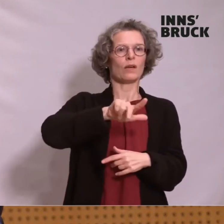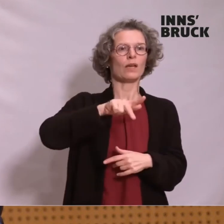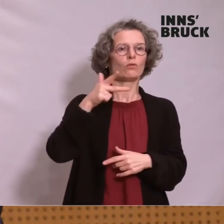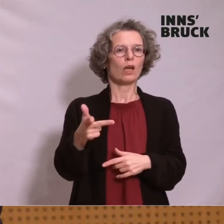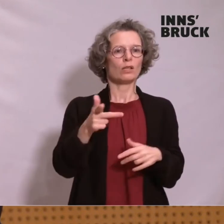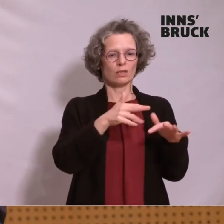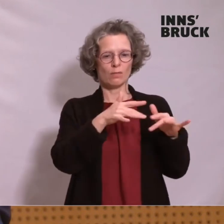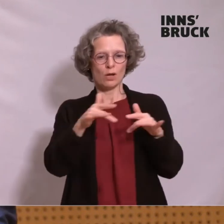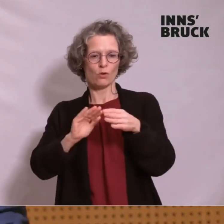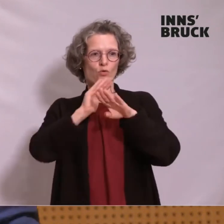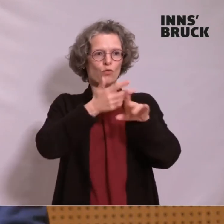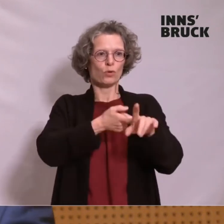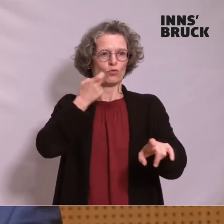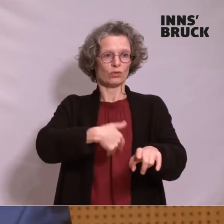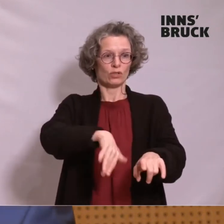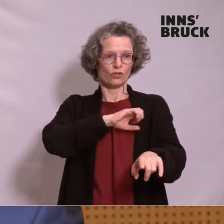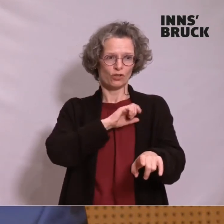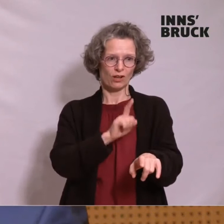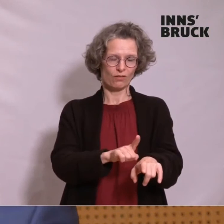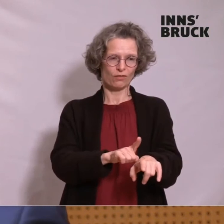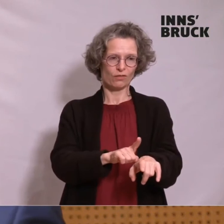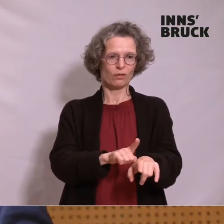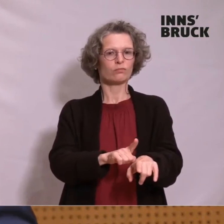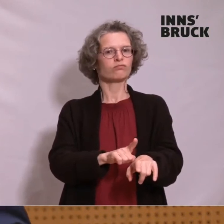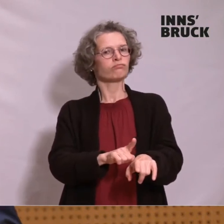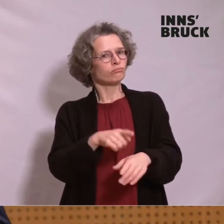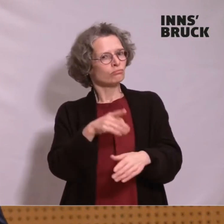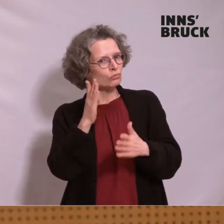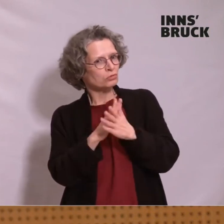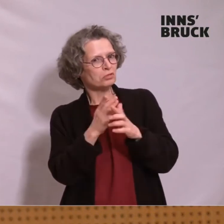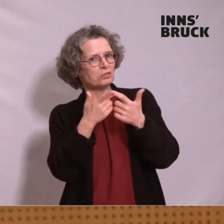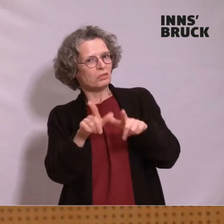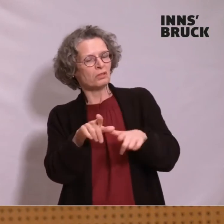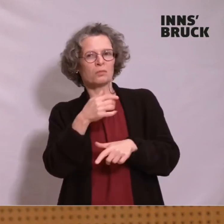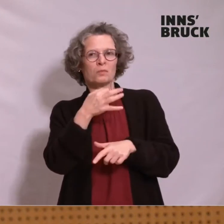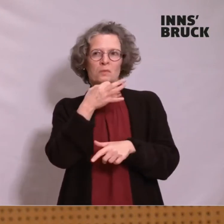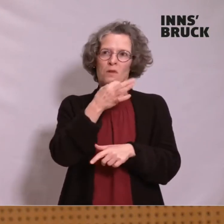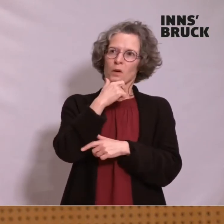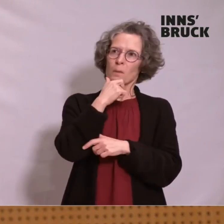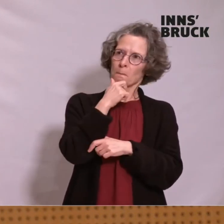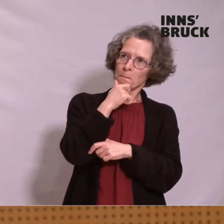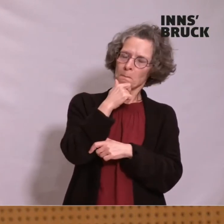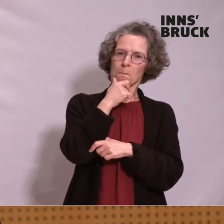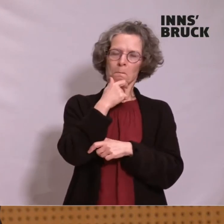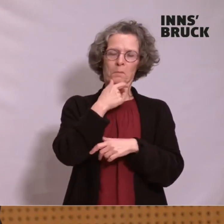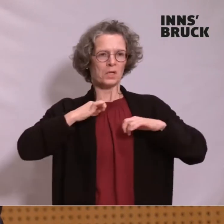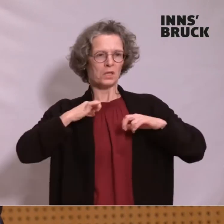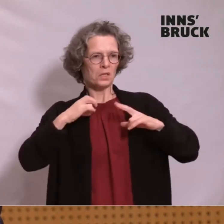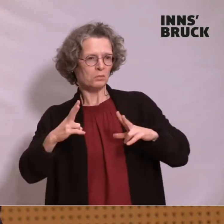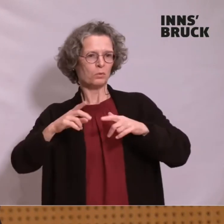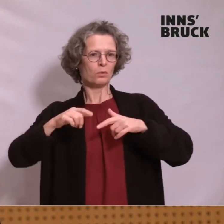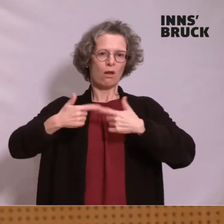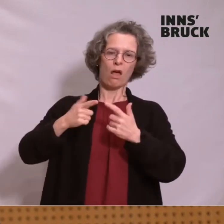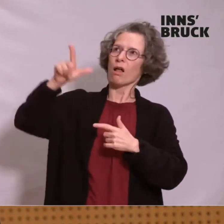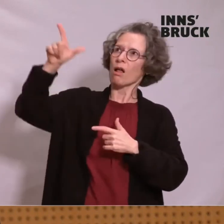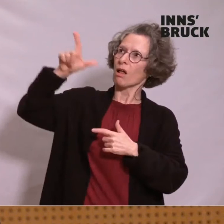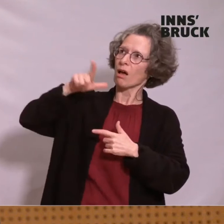Da darf man sich schon die Frage nach der Verhältnismäßigkeit vor Augen führen. Und